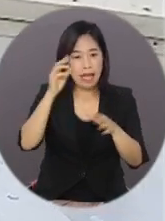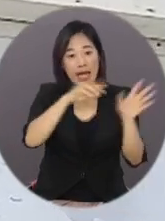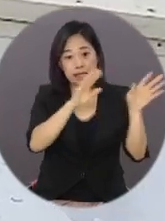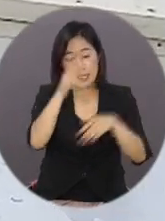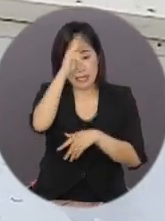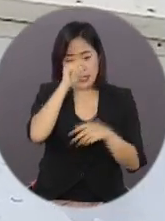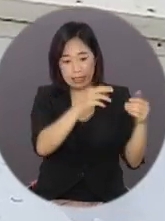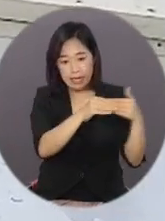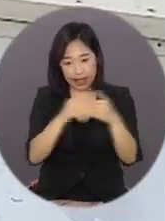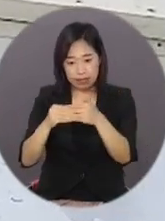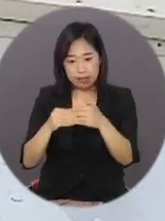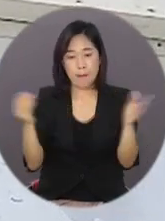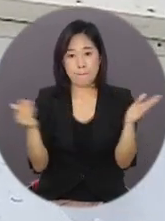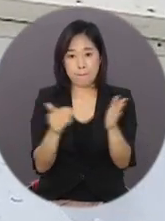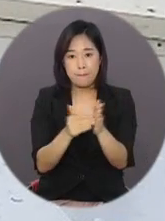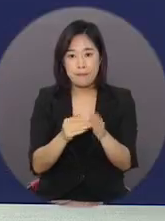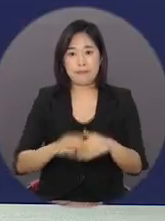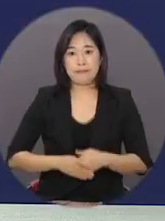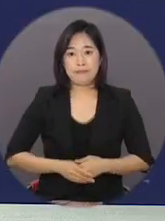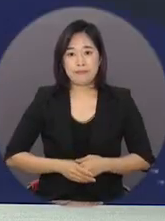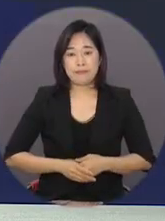취했습니다.